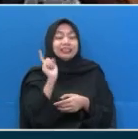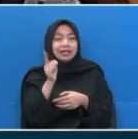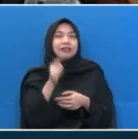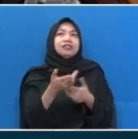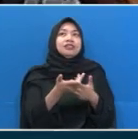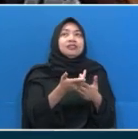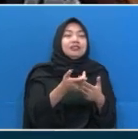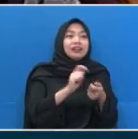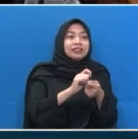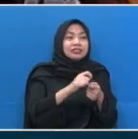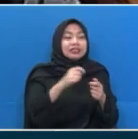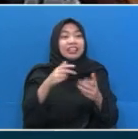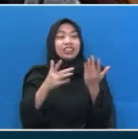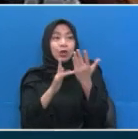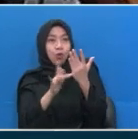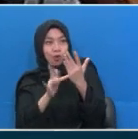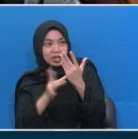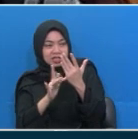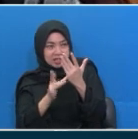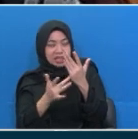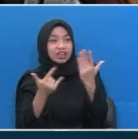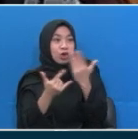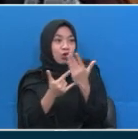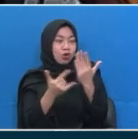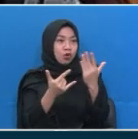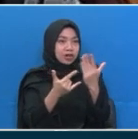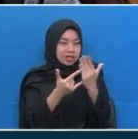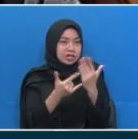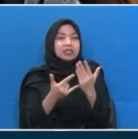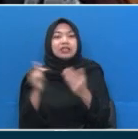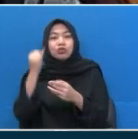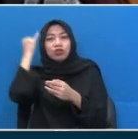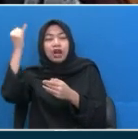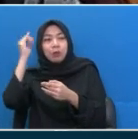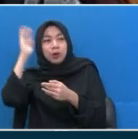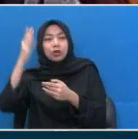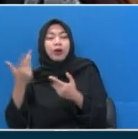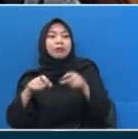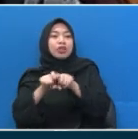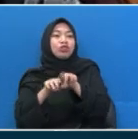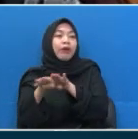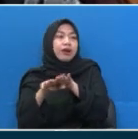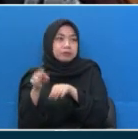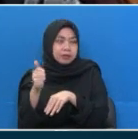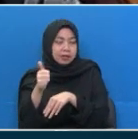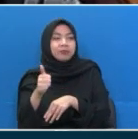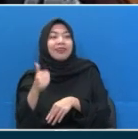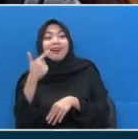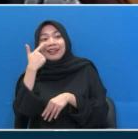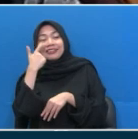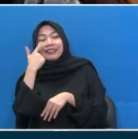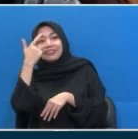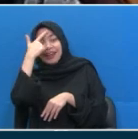kita bisa memadukan perkembangan ilmu pengetahuan itu dengan perkembangan teknologi nah keterangan ahli di sini bisa juga kita